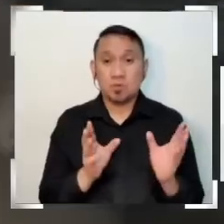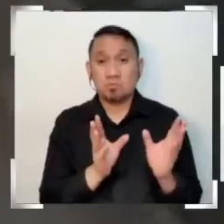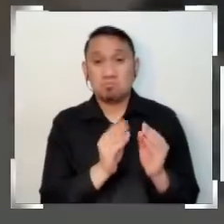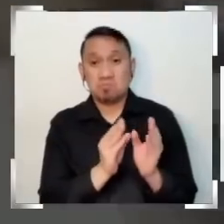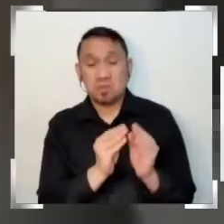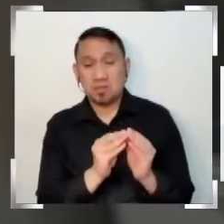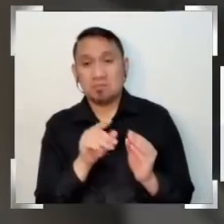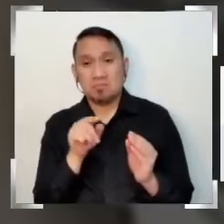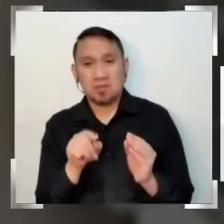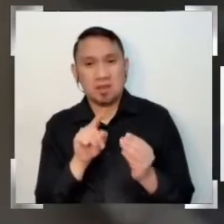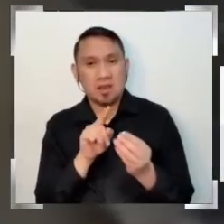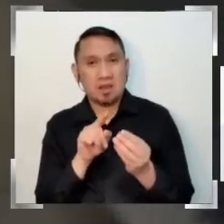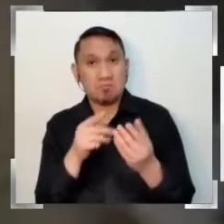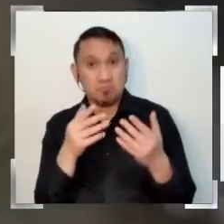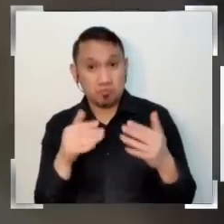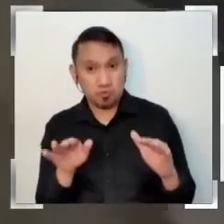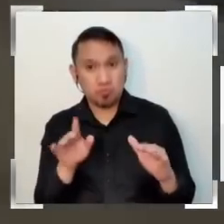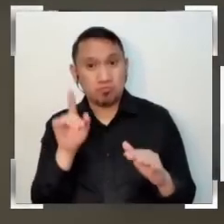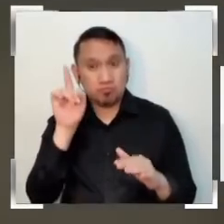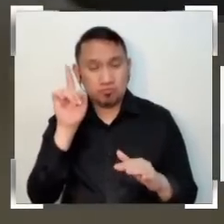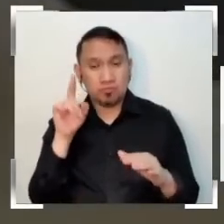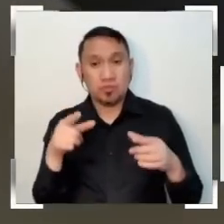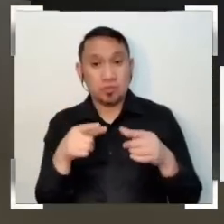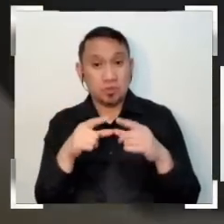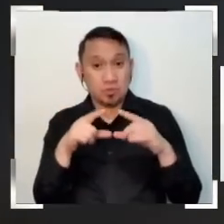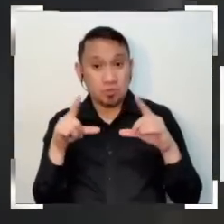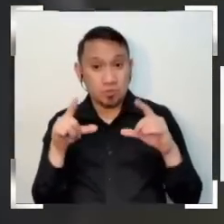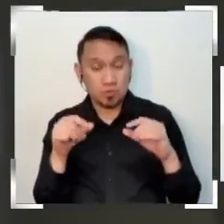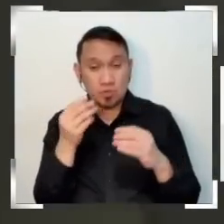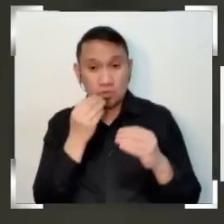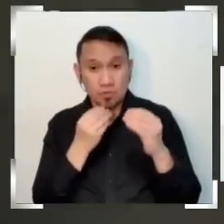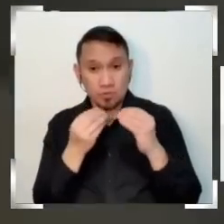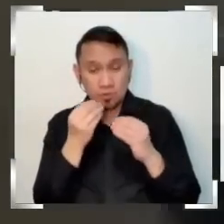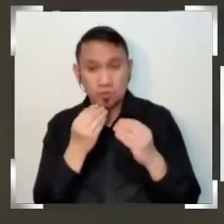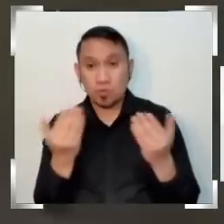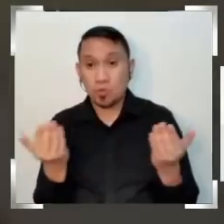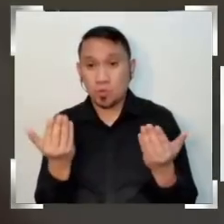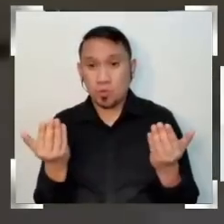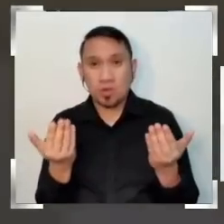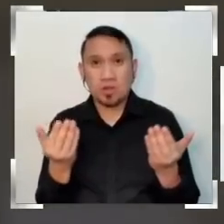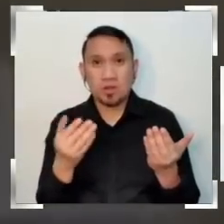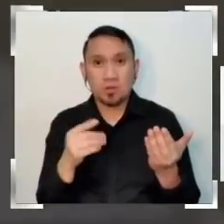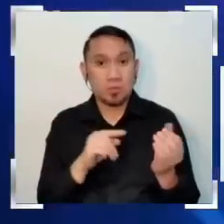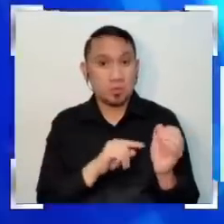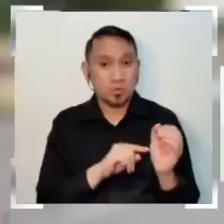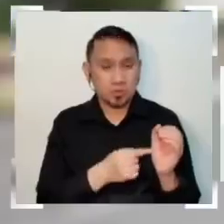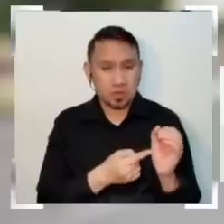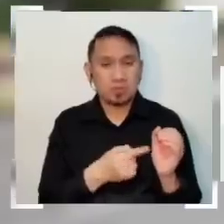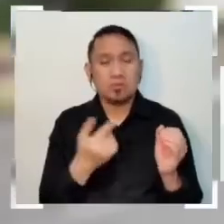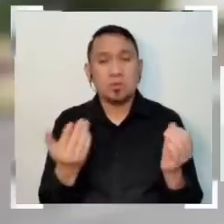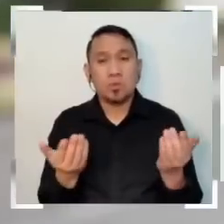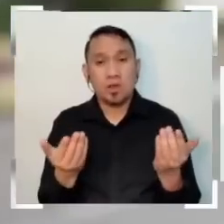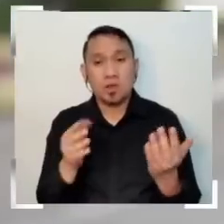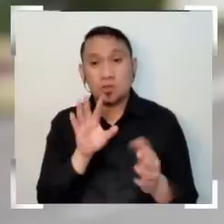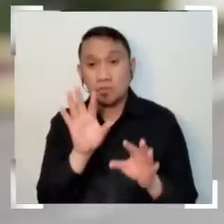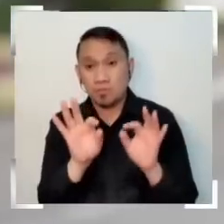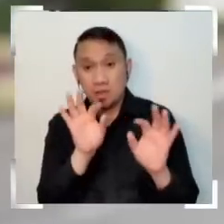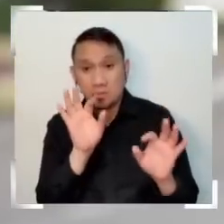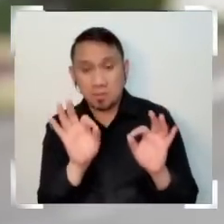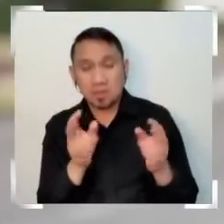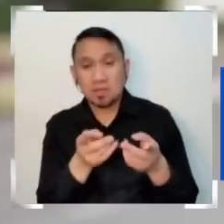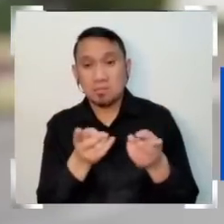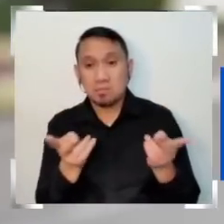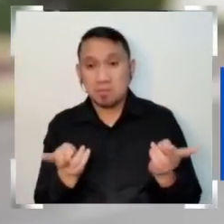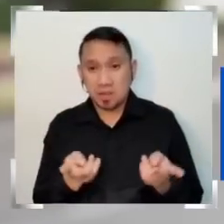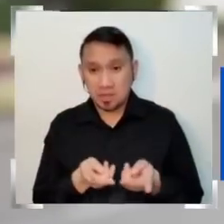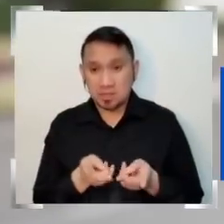stamp program ng pamahalaan na ang paunang implementasyon ay aprobado na para sa mga piling lugar sa Hulyo. Bukod sa pinakamahihirap at may